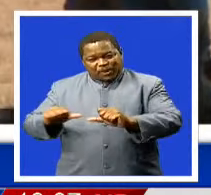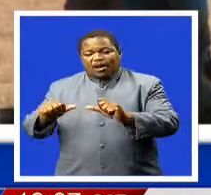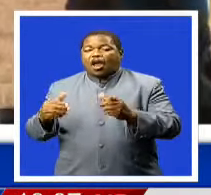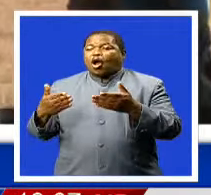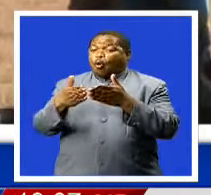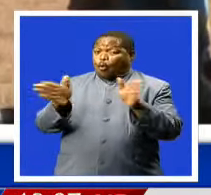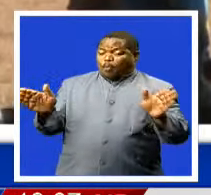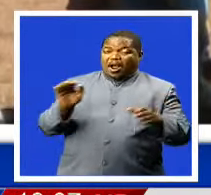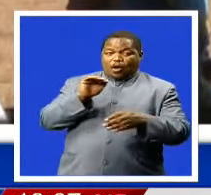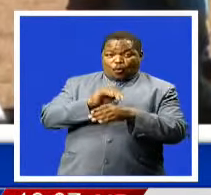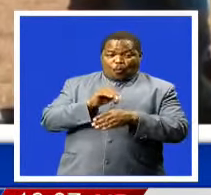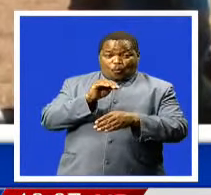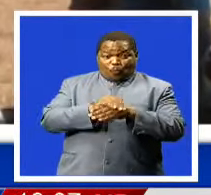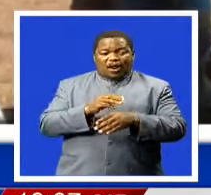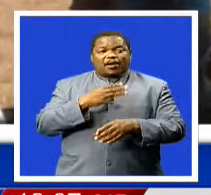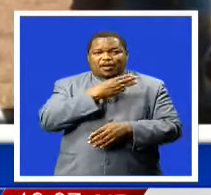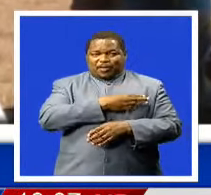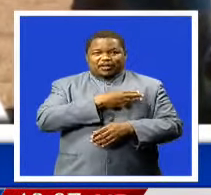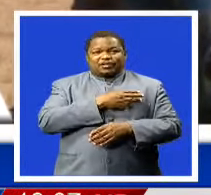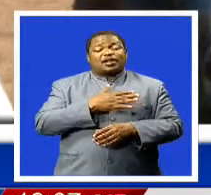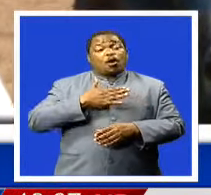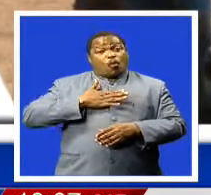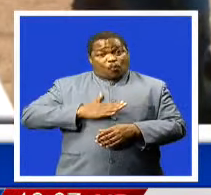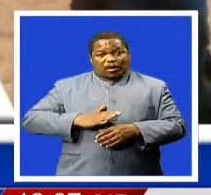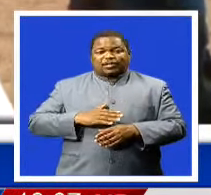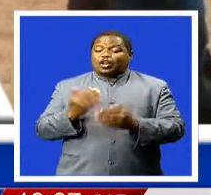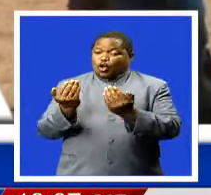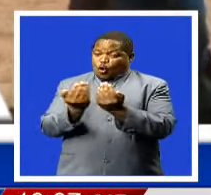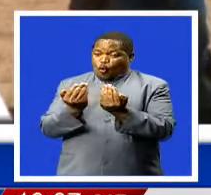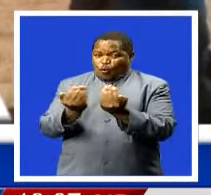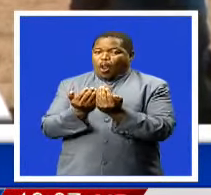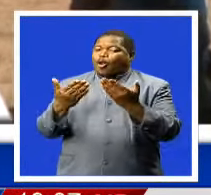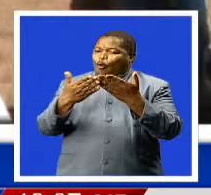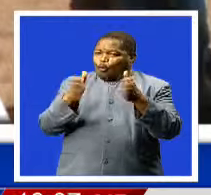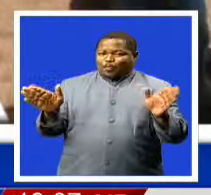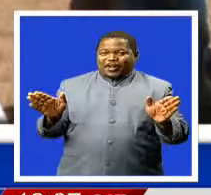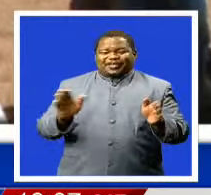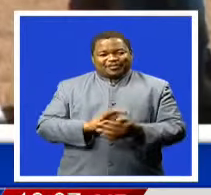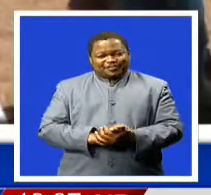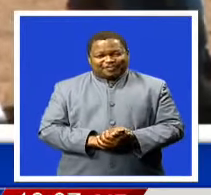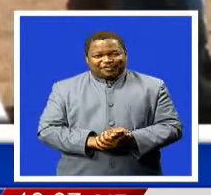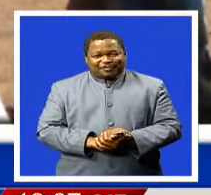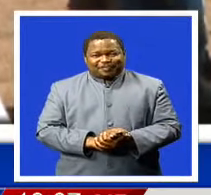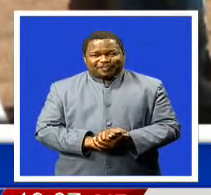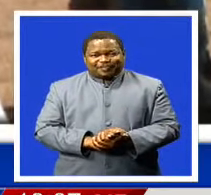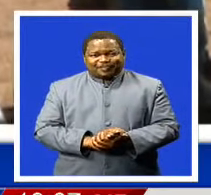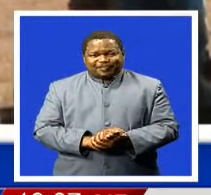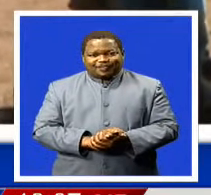kumane ibonakale inzawo lesebendako lena leniyibekako bekunene.